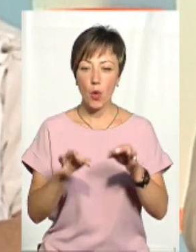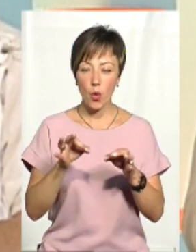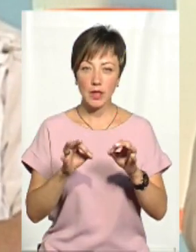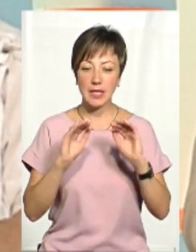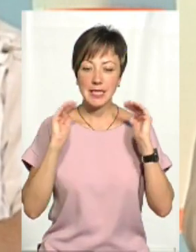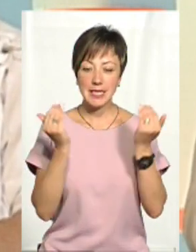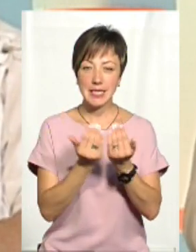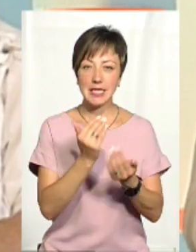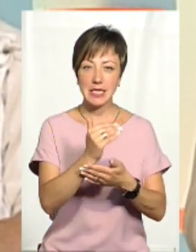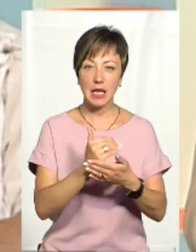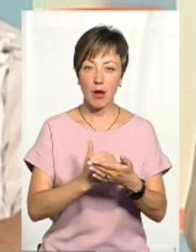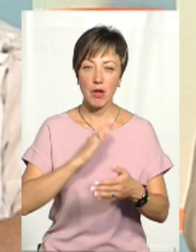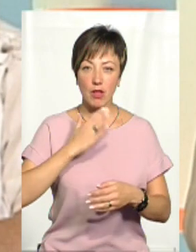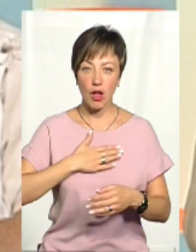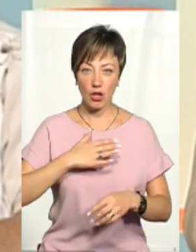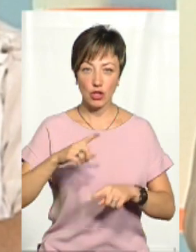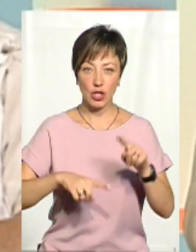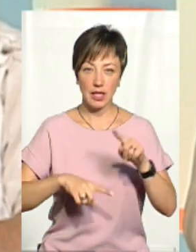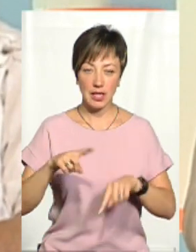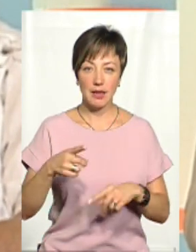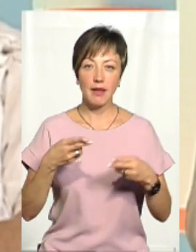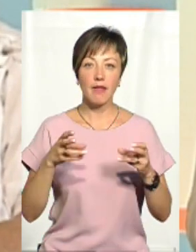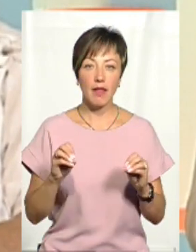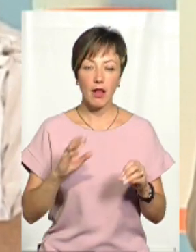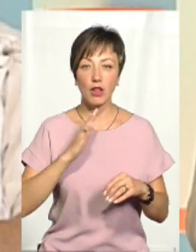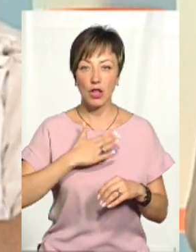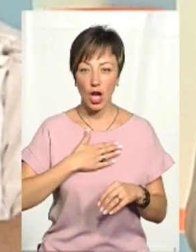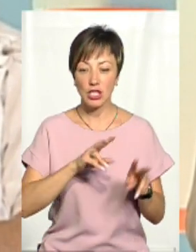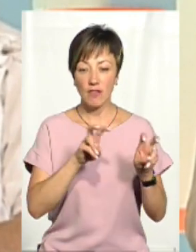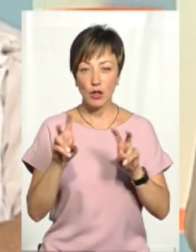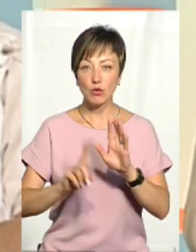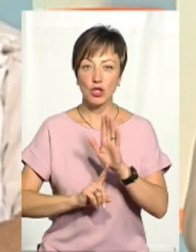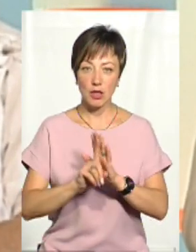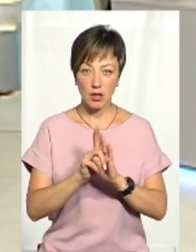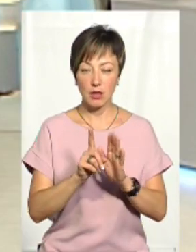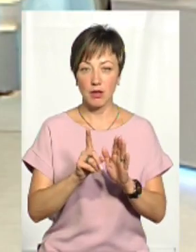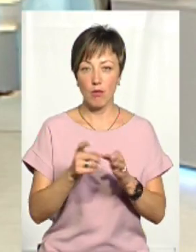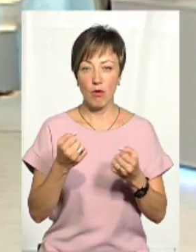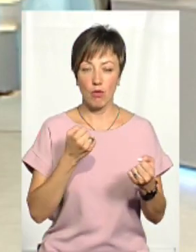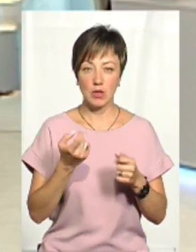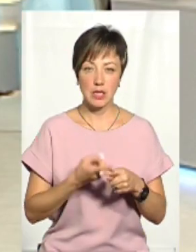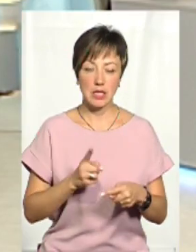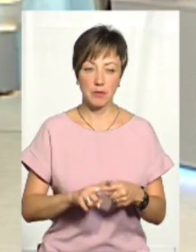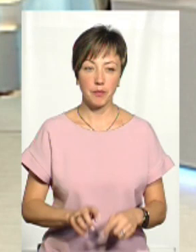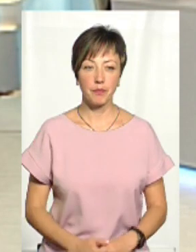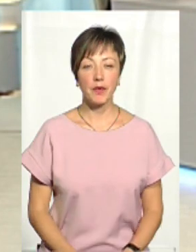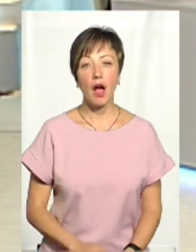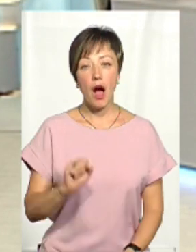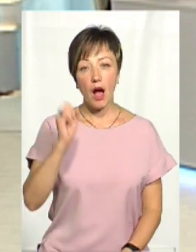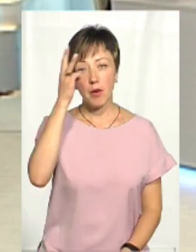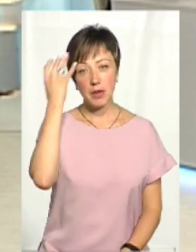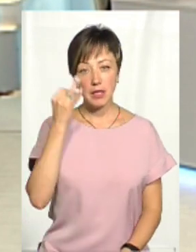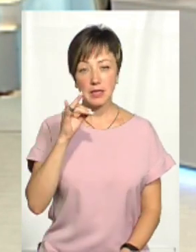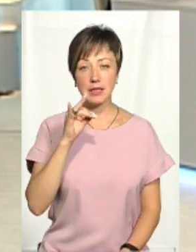аборигенні екосистеми наші рідні, де наші види вже почали з ними боротися. А